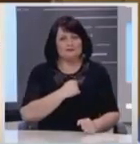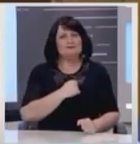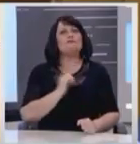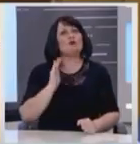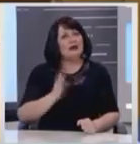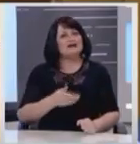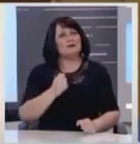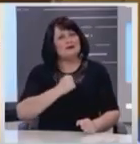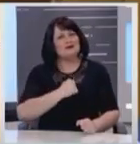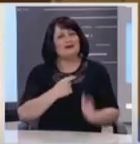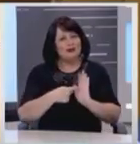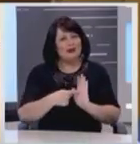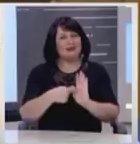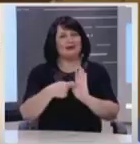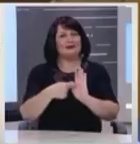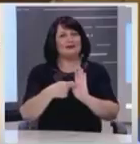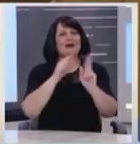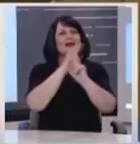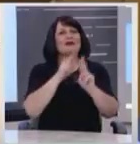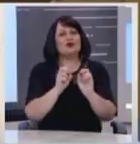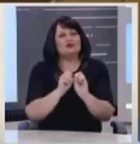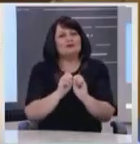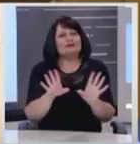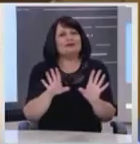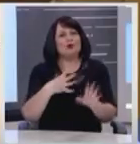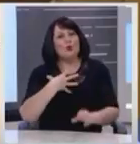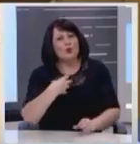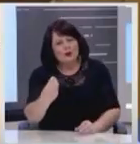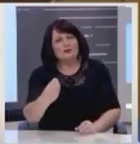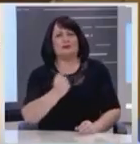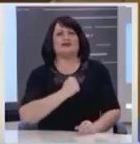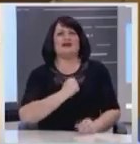μπορέσαμε να πείσουμε τη διεθνή κοινότητα να γίνουν και δικές της θέσεις.